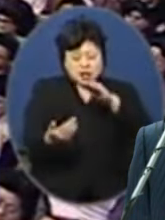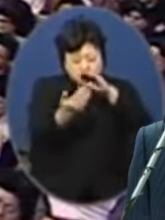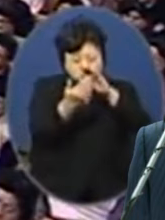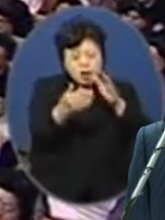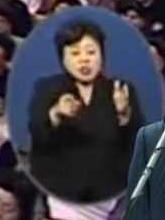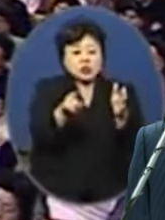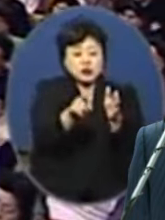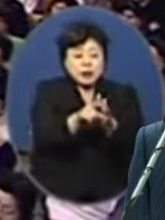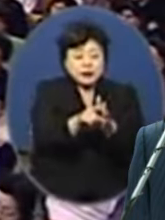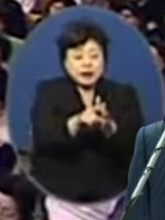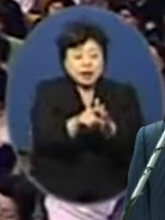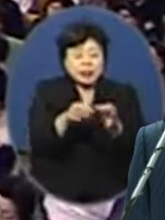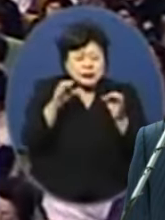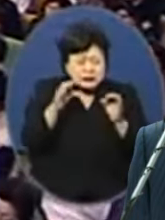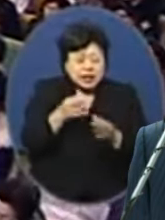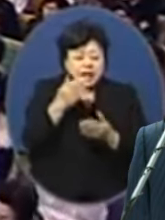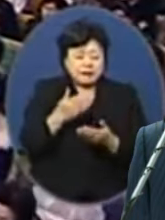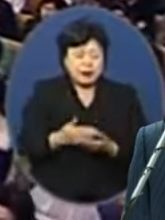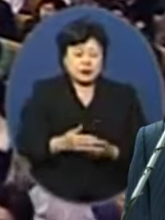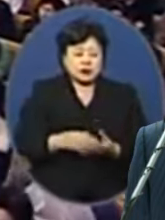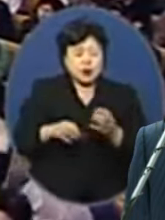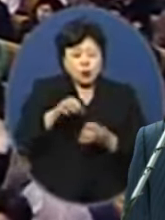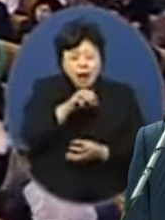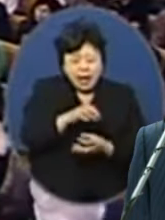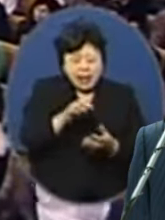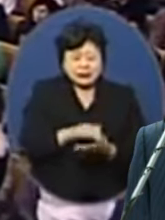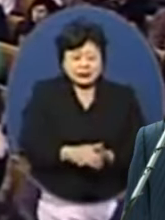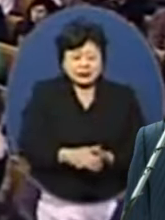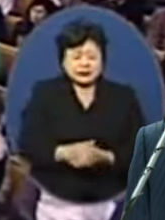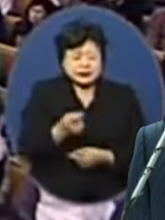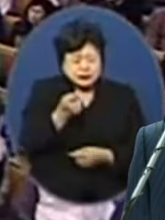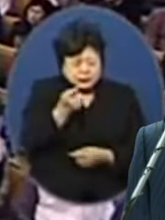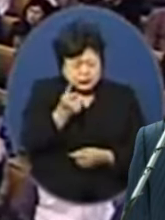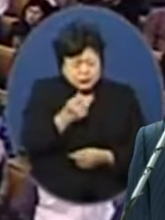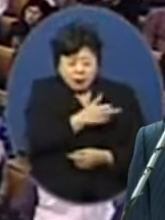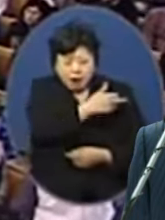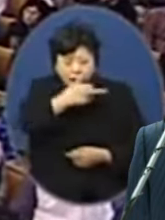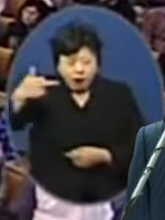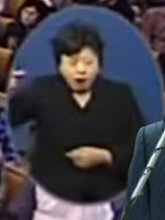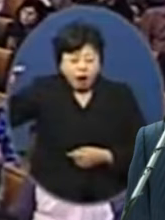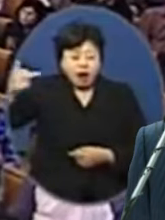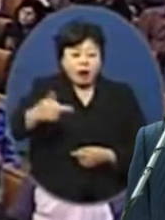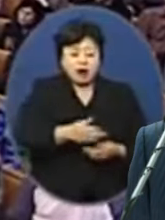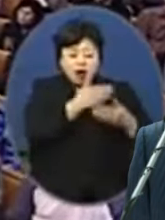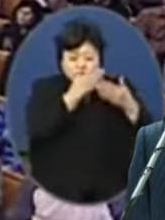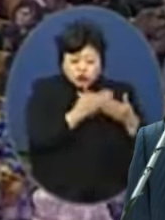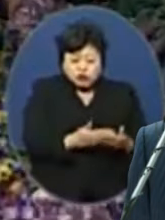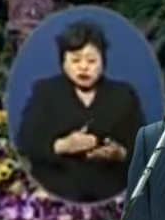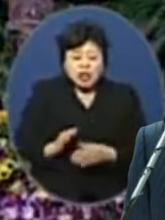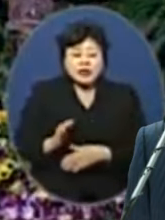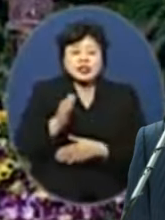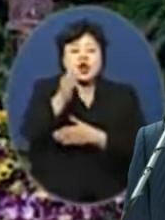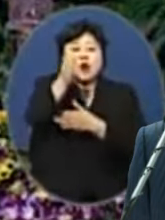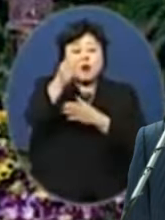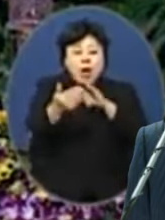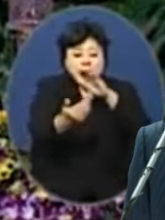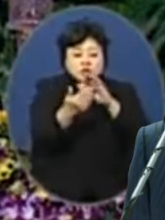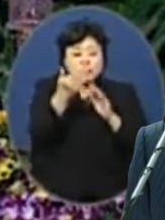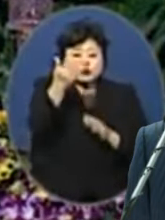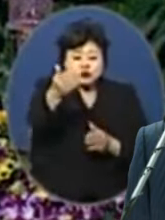합니다 우리가 잠시 받는 환이 지극히 크고 중한 영광을 우리에게 이루게